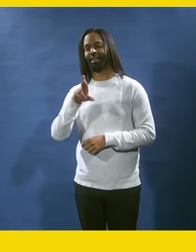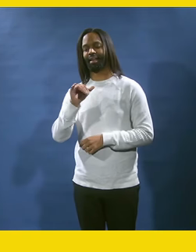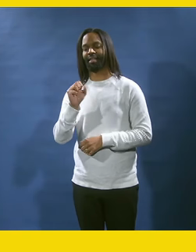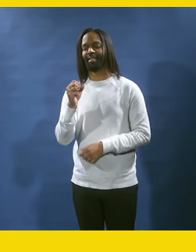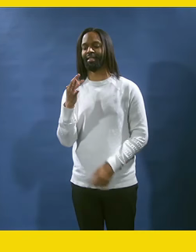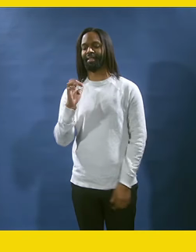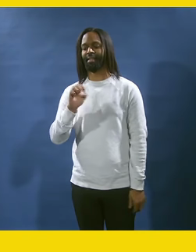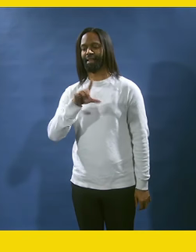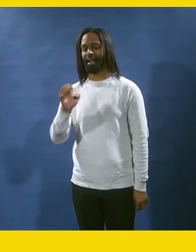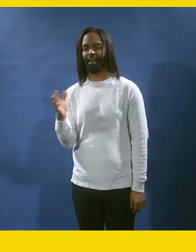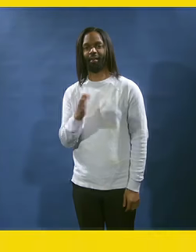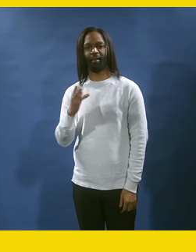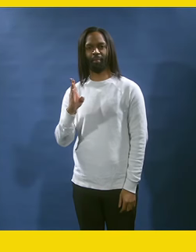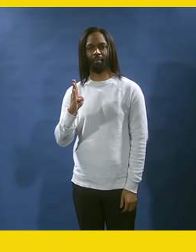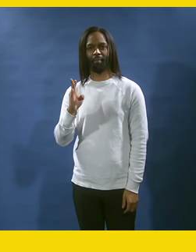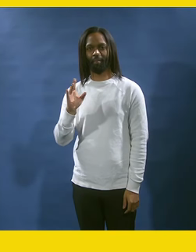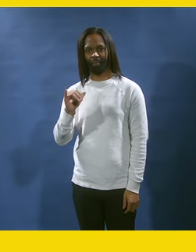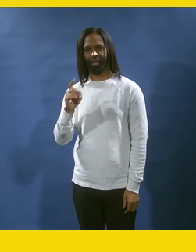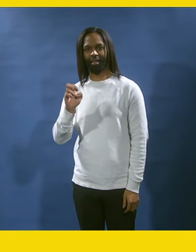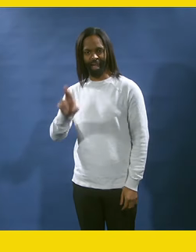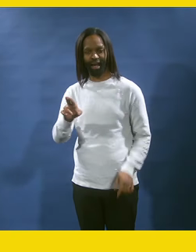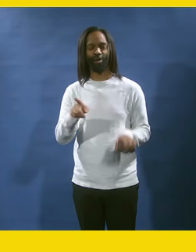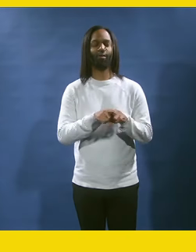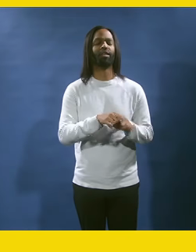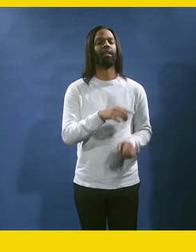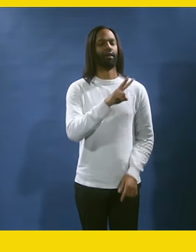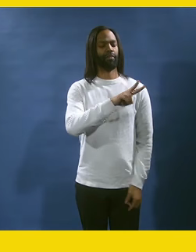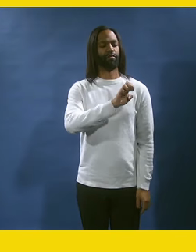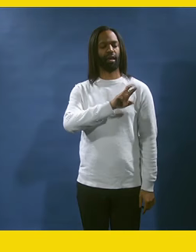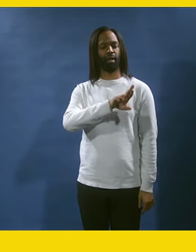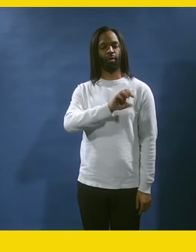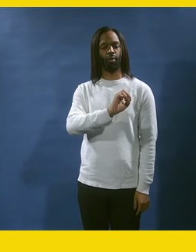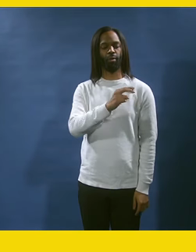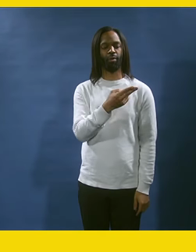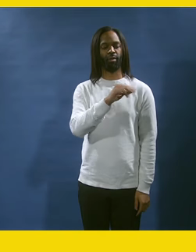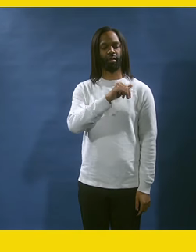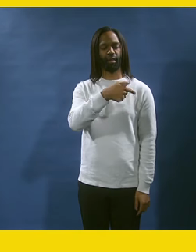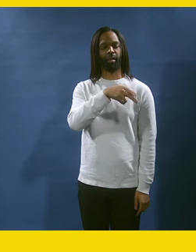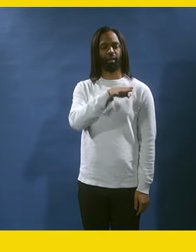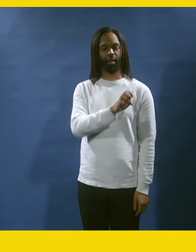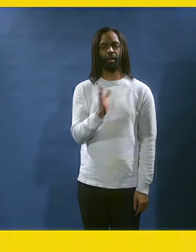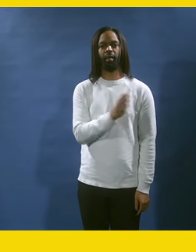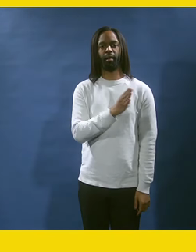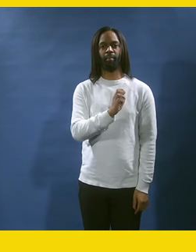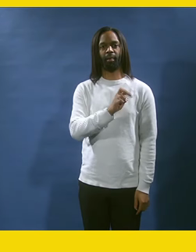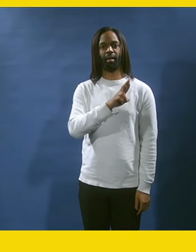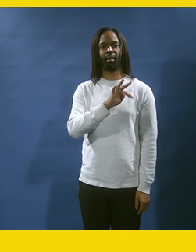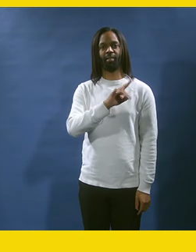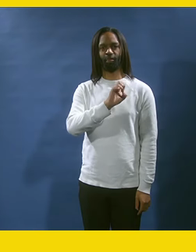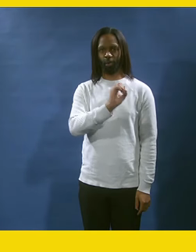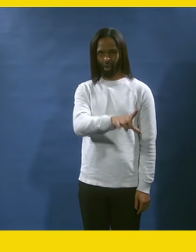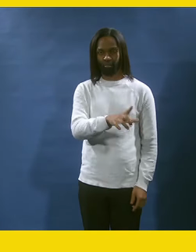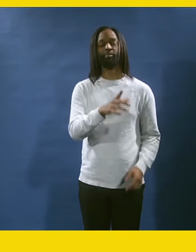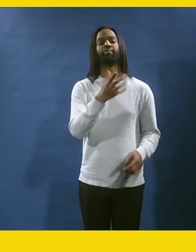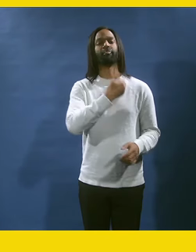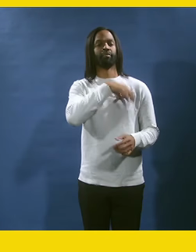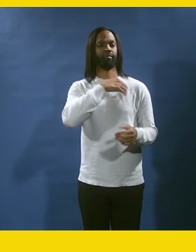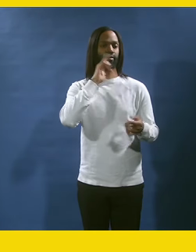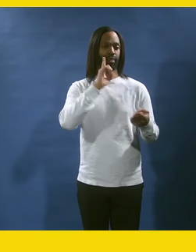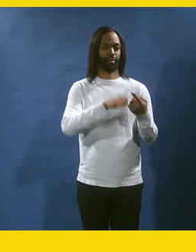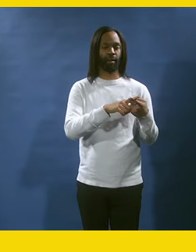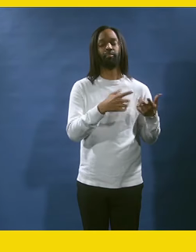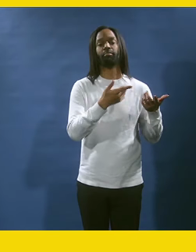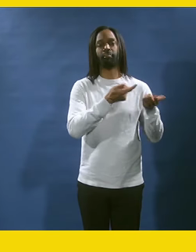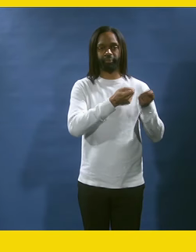à l'heure, et Véronique Berthol, en charge des relations européennes et internationales. À vous toutes, je souhaite de